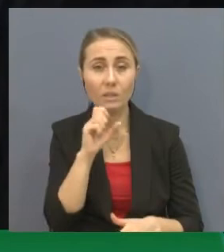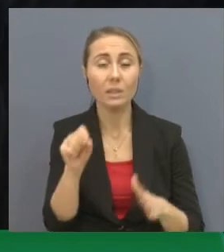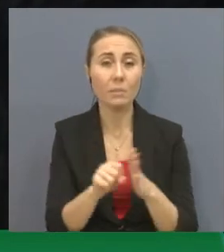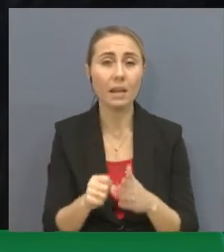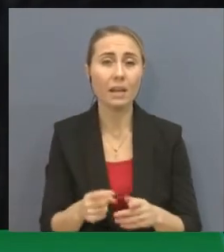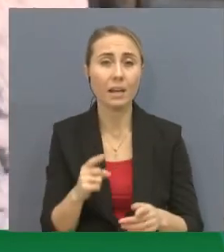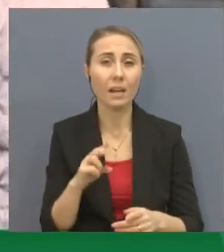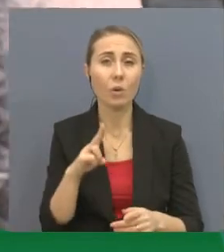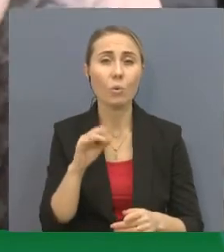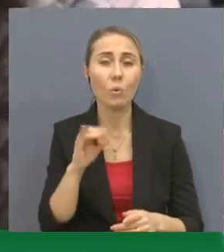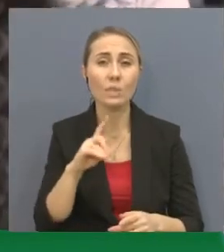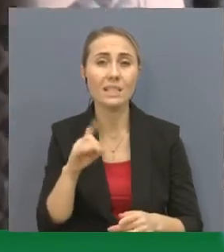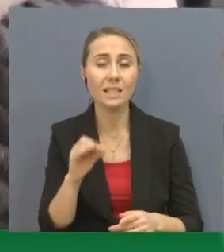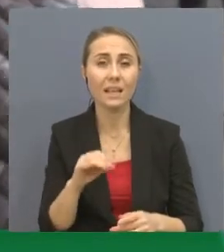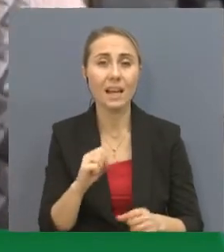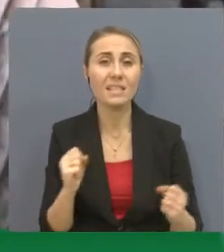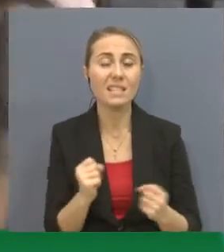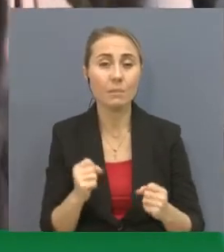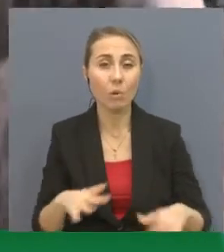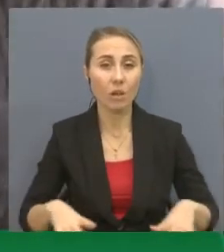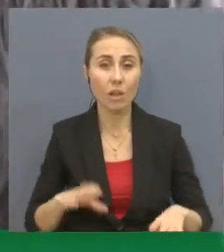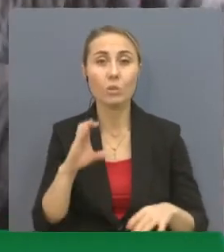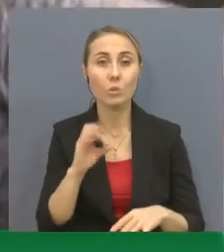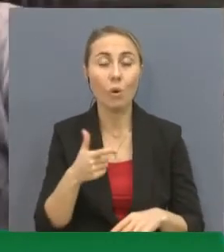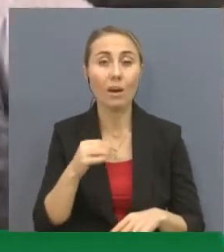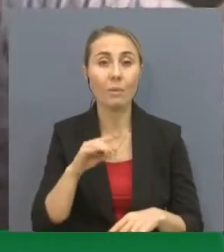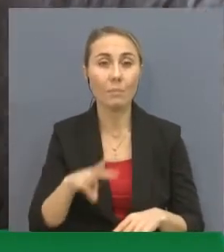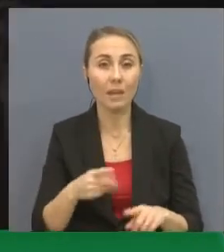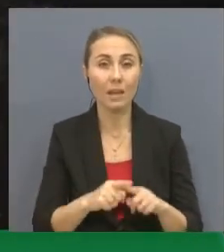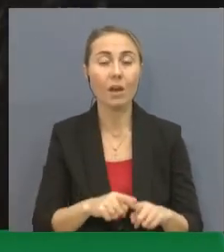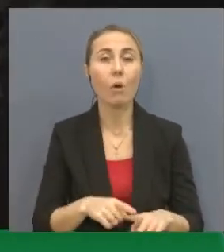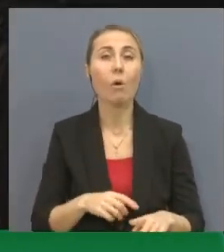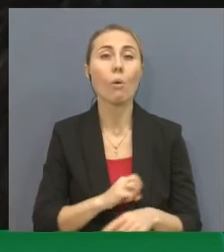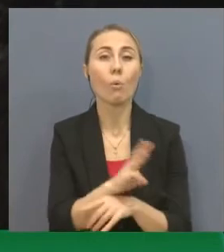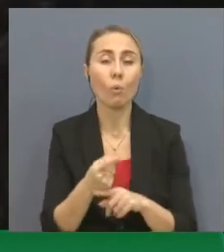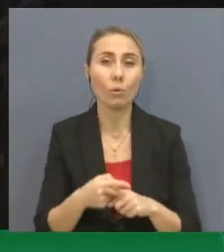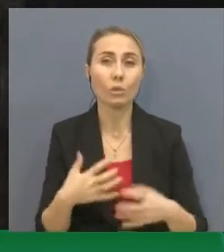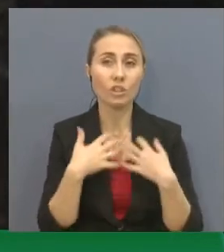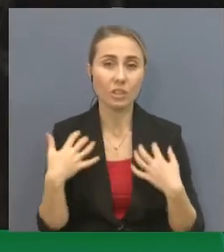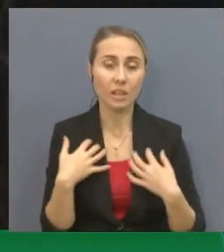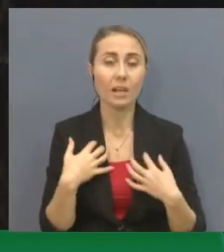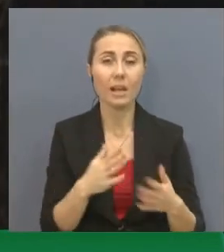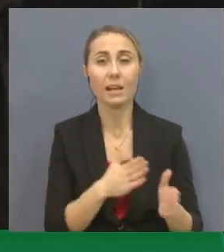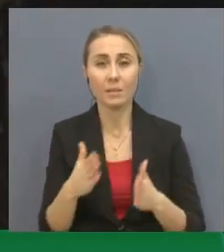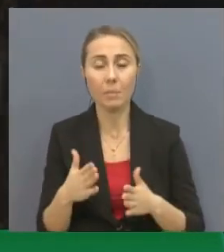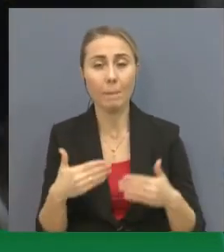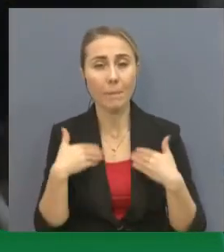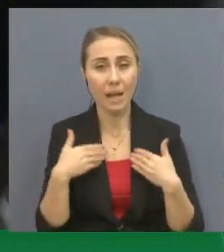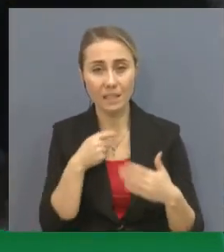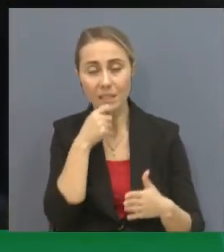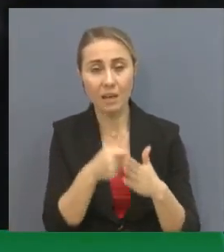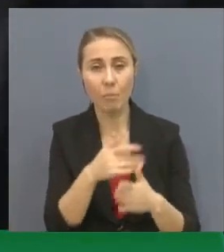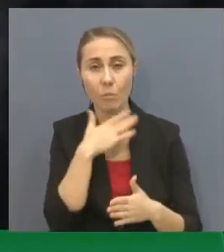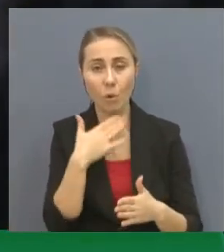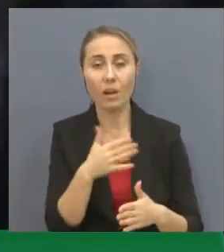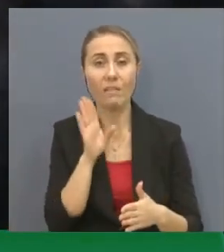и так sdk уже зимой лошадей это и есть совам начинается все с ухода за животными рацион должен быть правильным и полезным много воды и